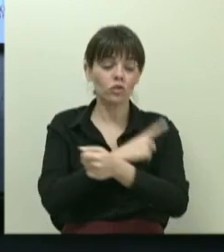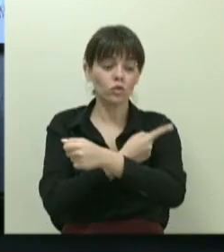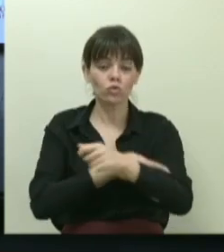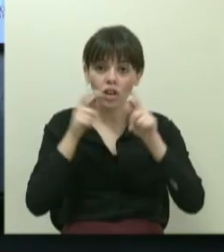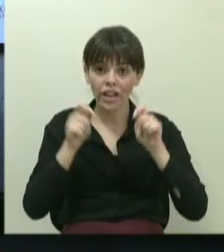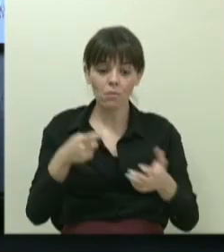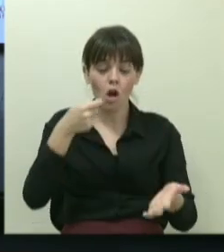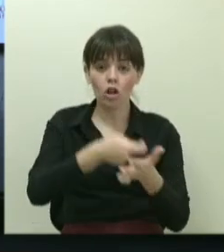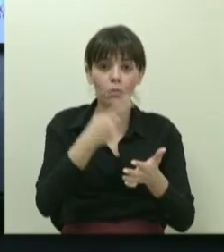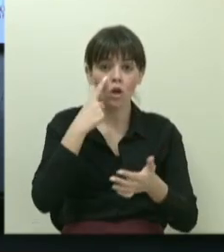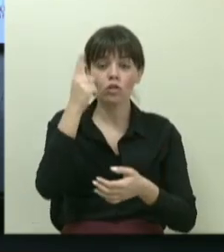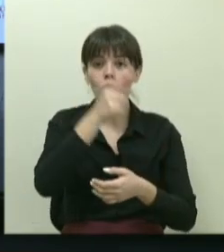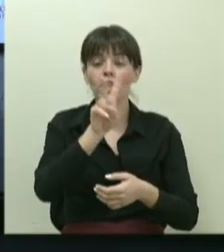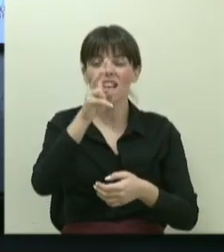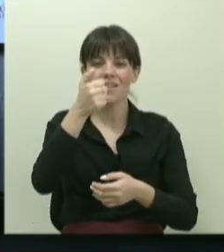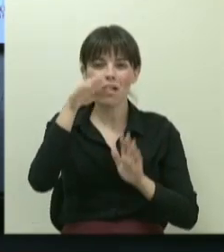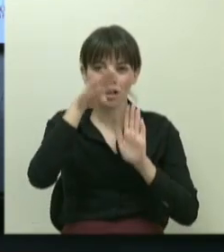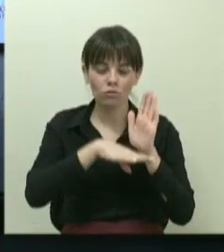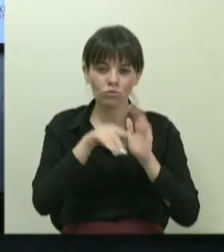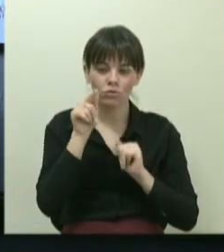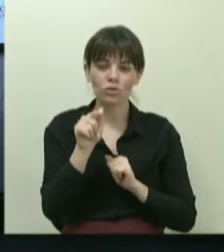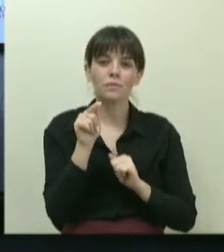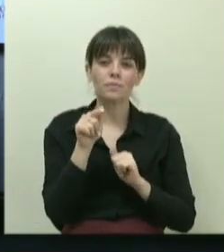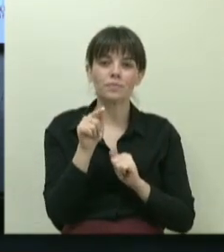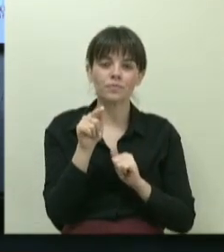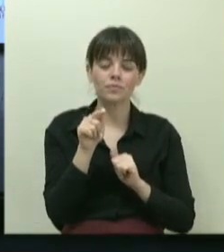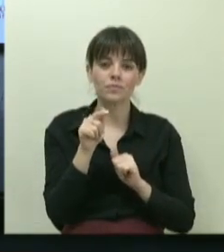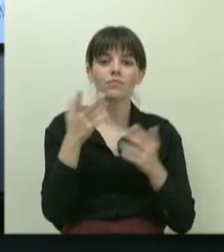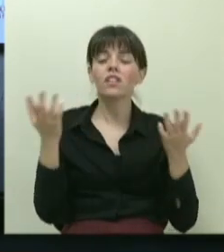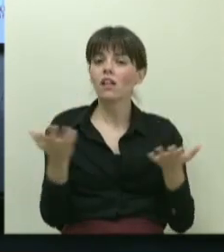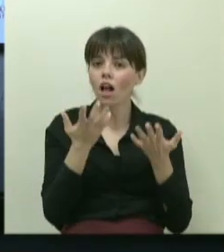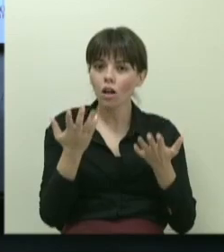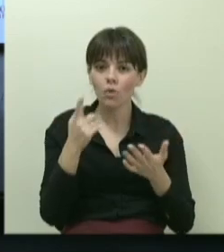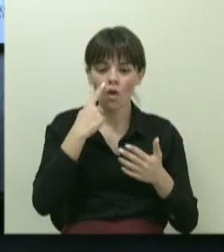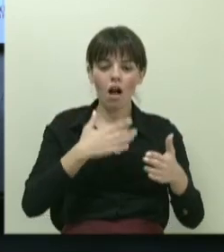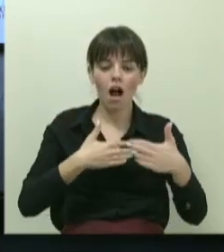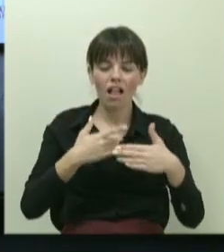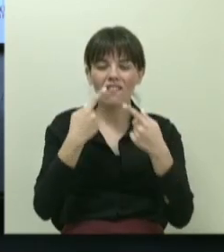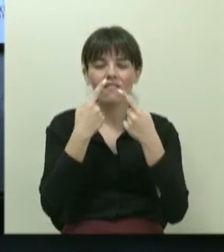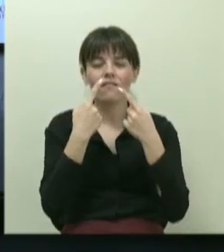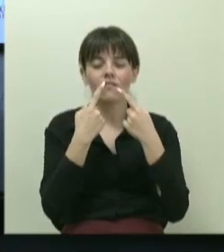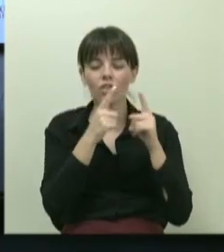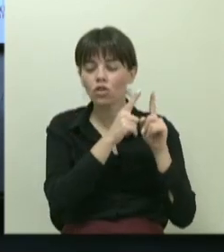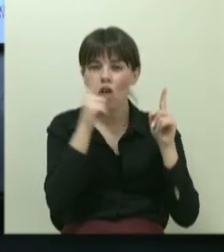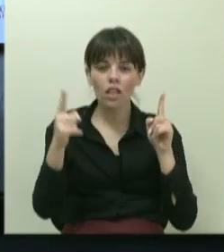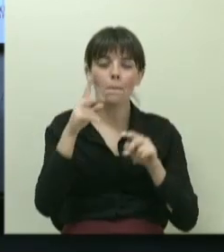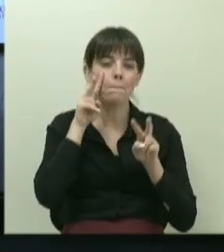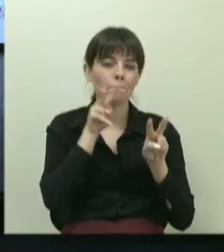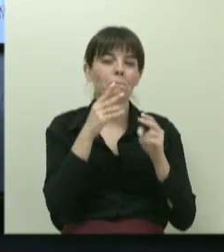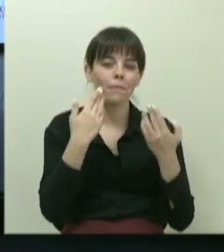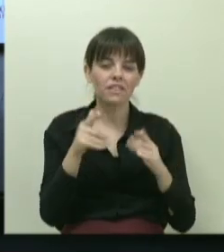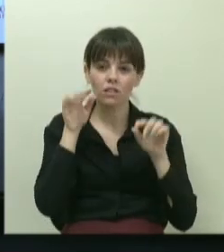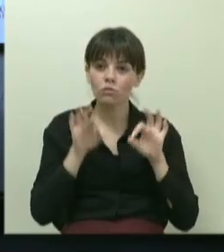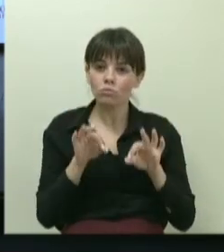gücüne yapılan ödemeler %26'ya düştü. Halbuki aradaki dönemlere bakarsanız,